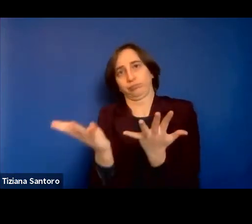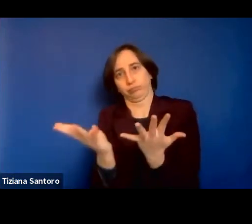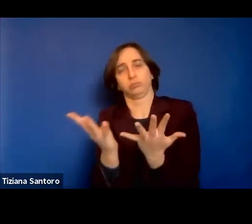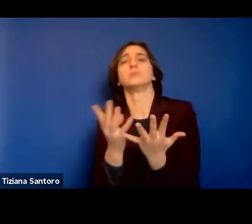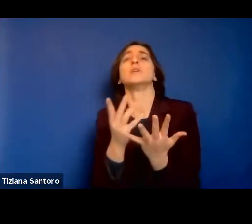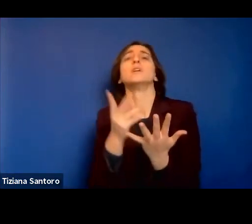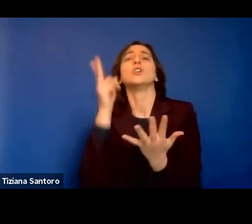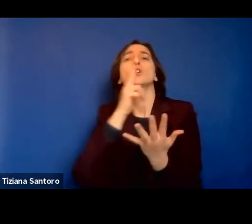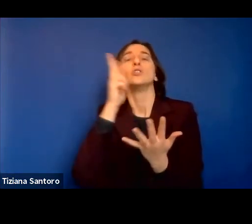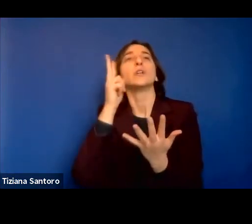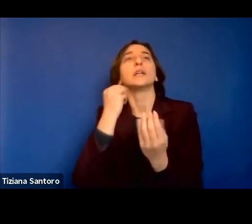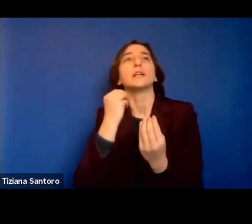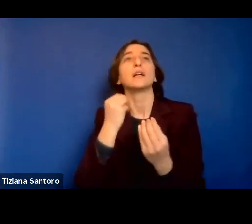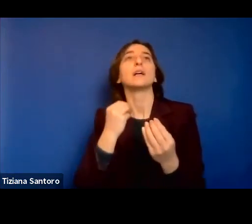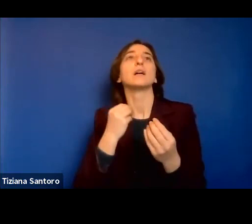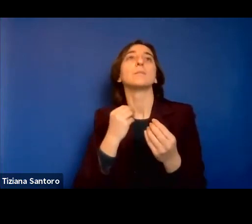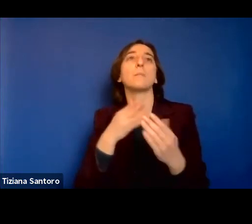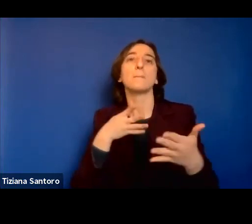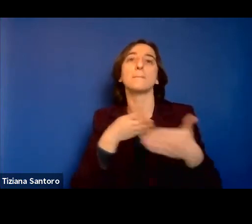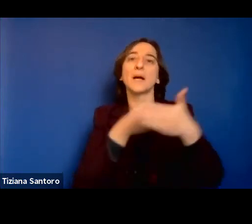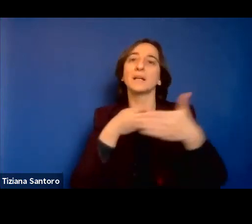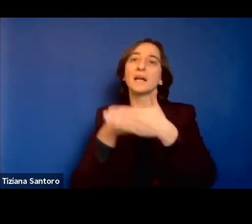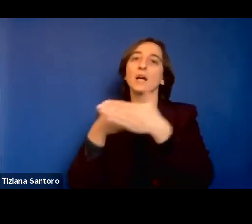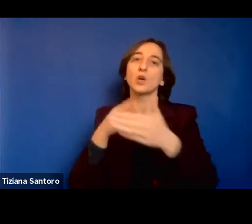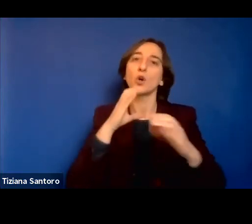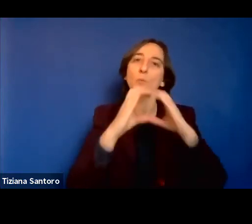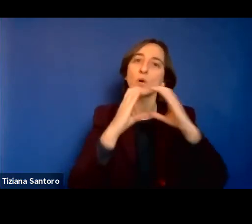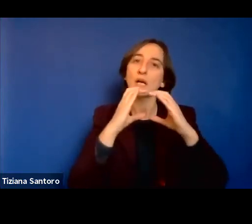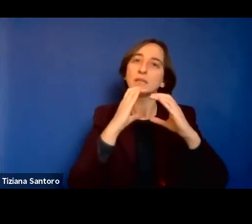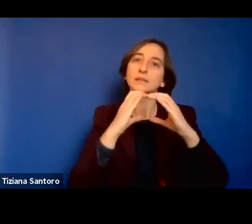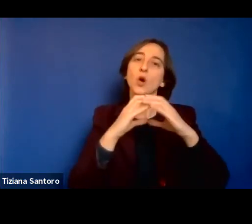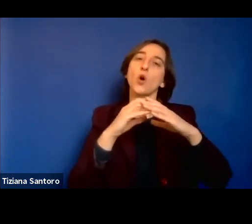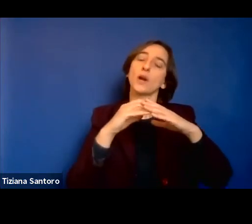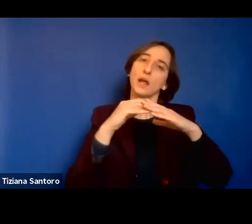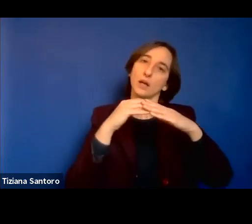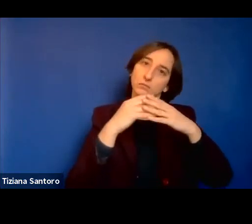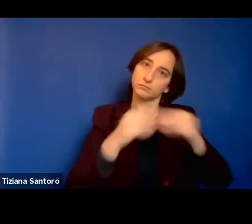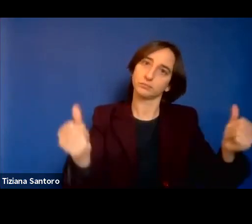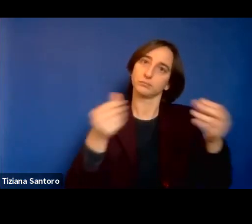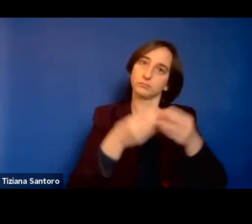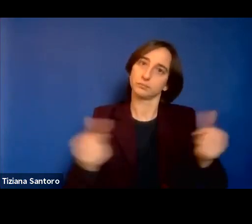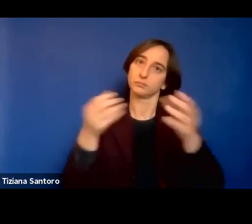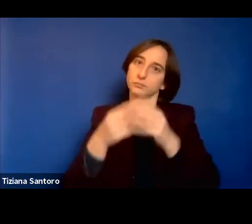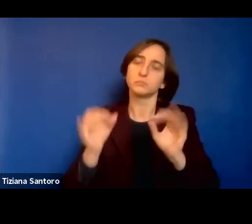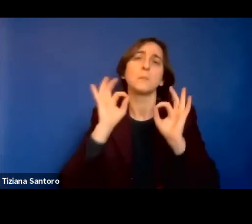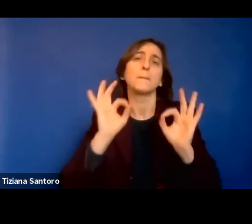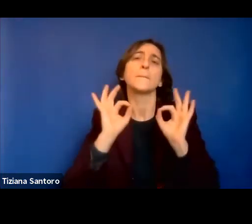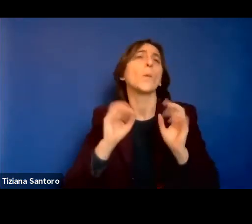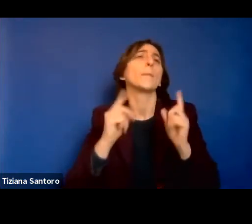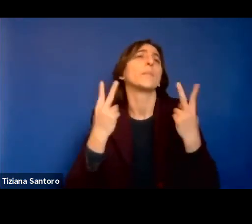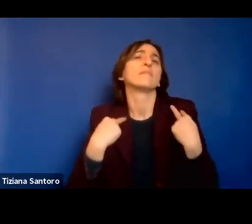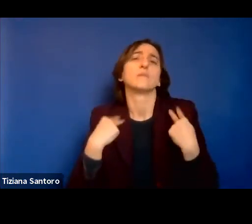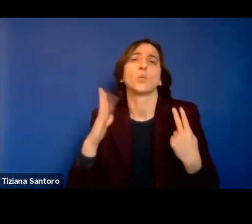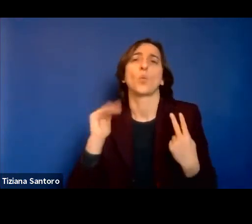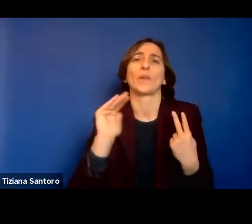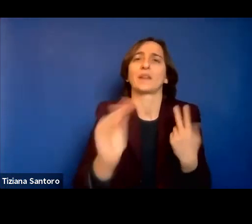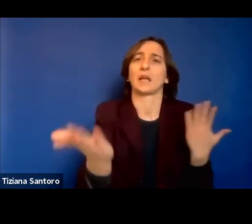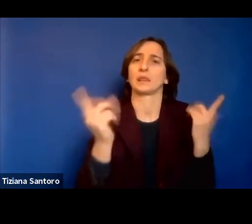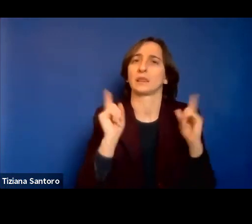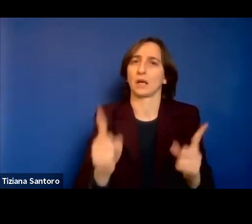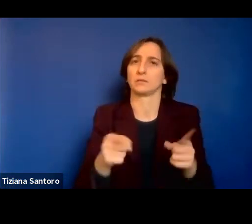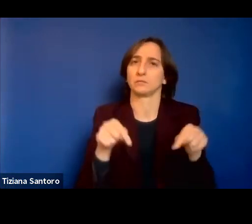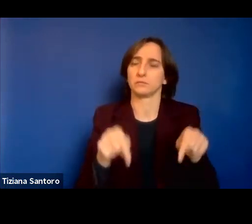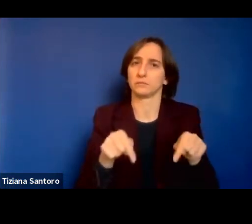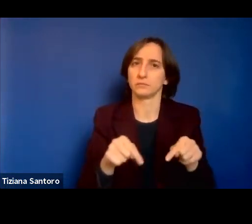della comunicazione nei contesti della quotidianità, che sono